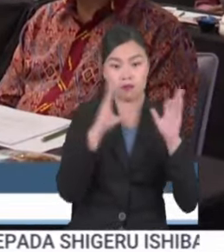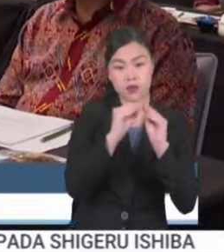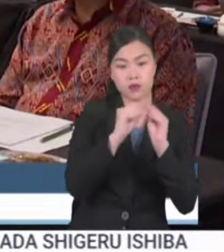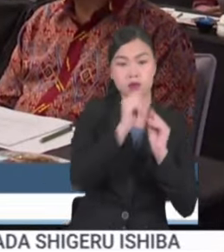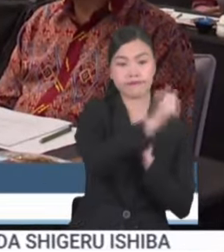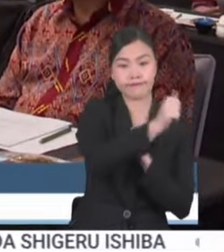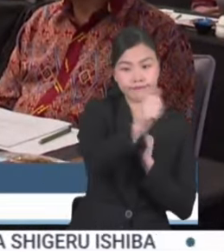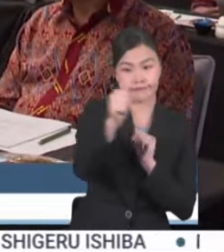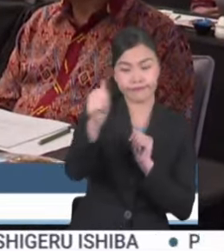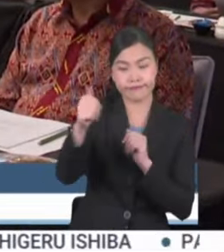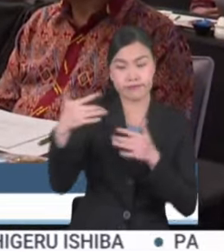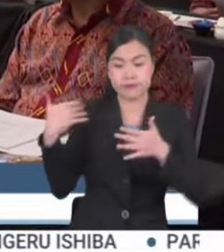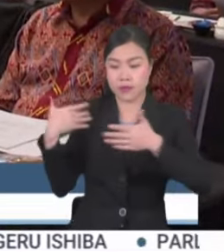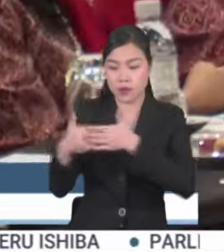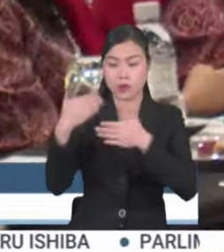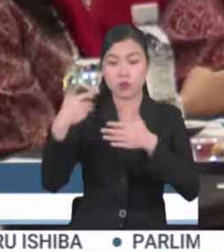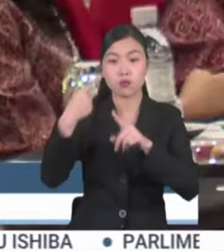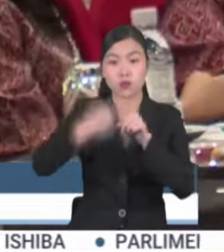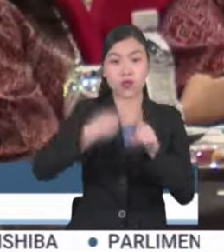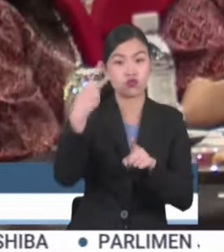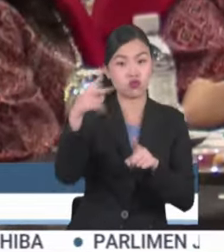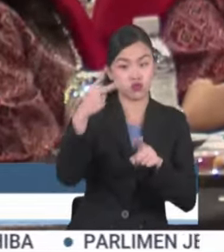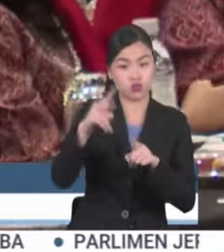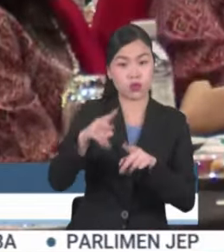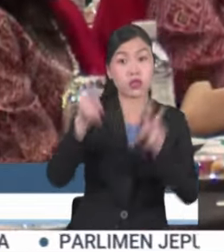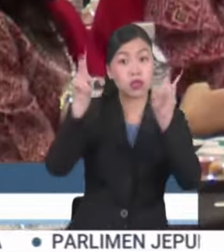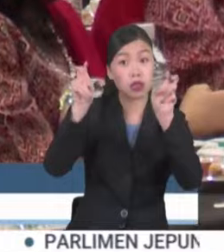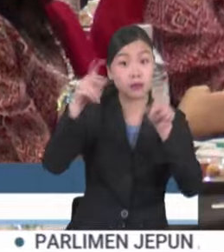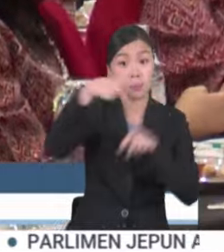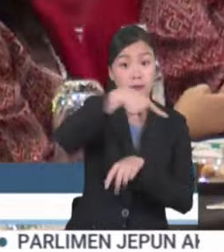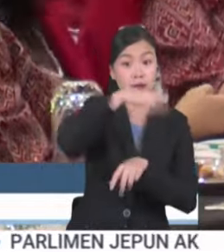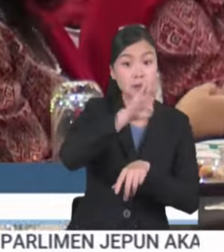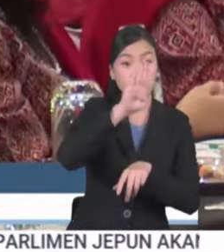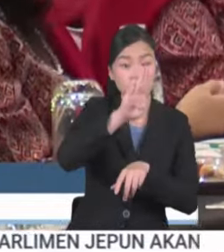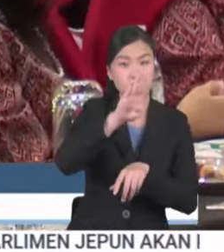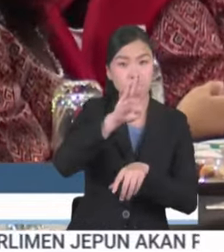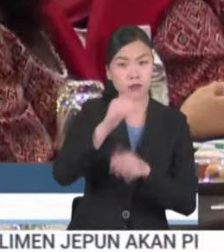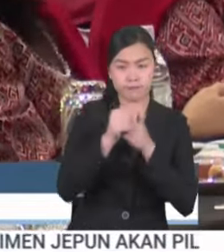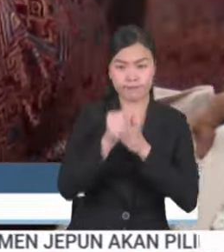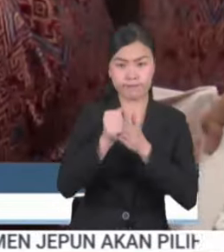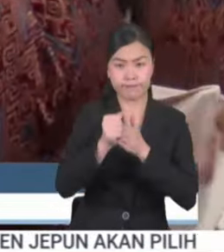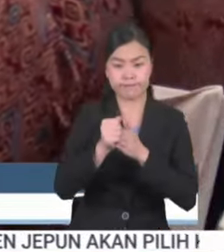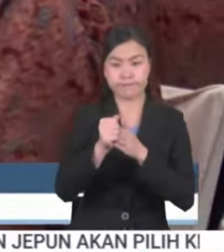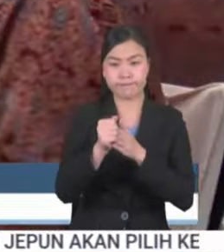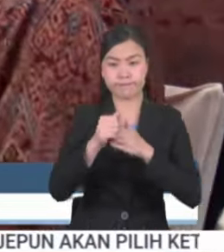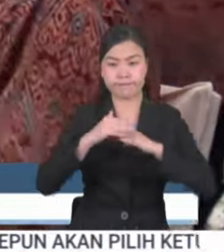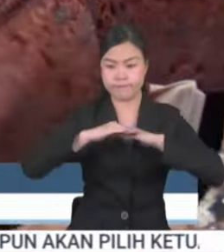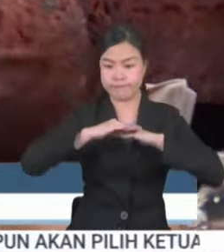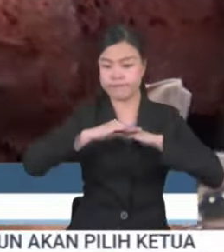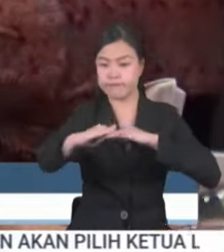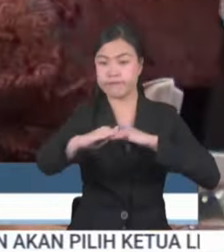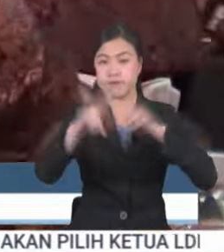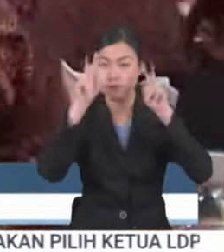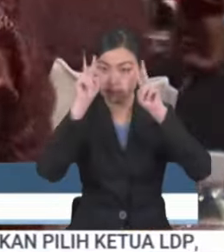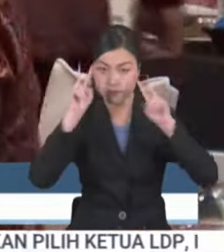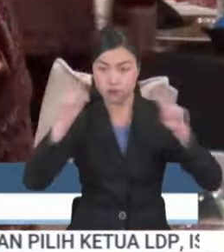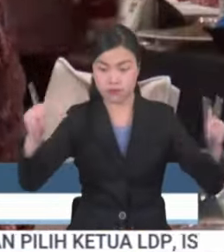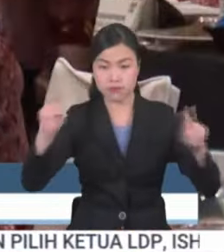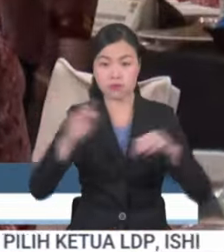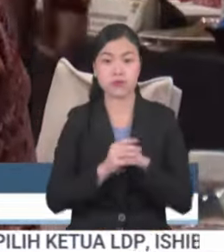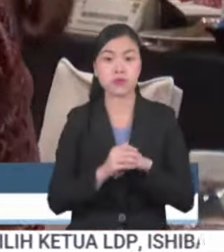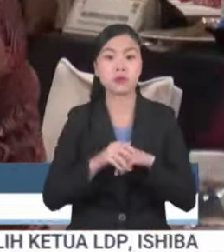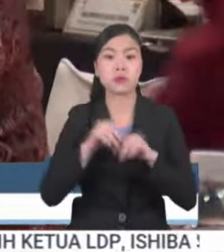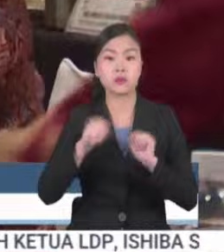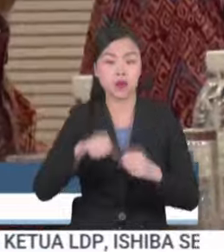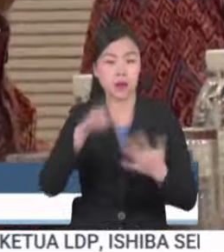agung masing-masing menjelang Disember ini. Bertimbangkan PBB tonggak kestabilan, kemajuan dan kelestarian, Pimpinan Berkenaan bakal